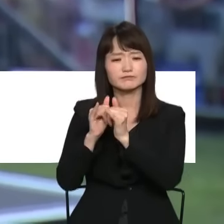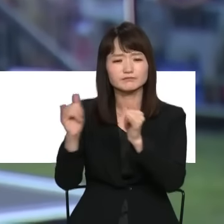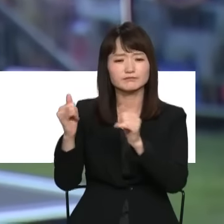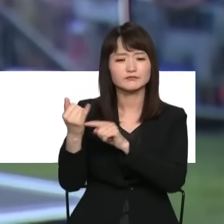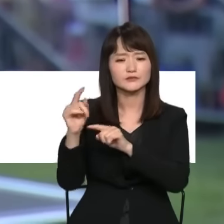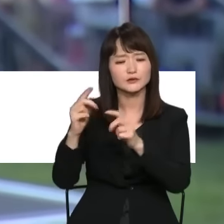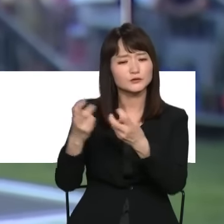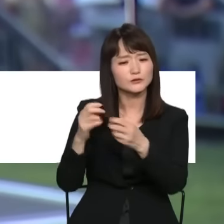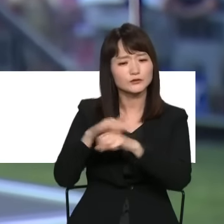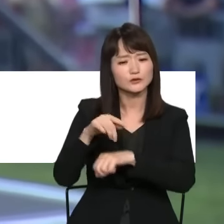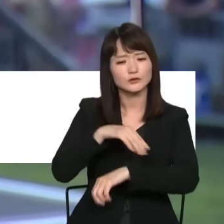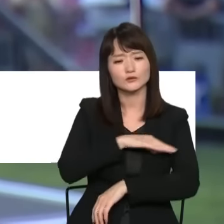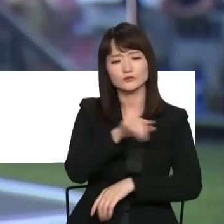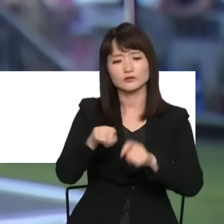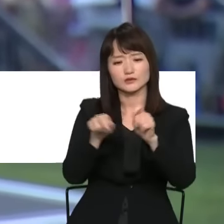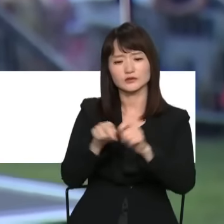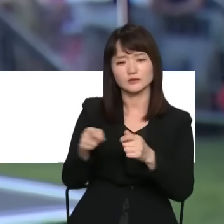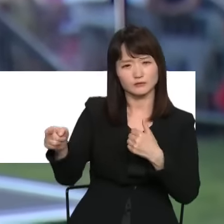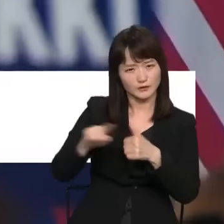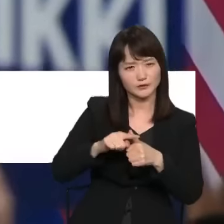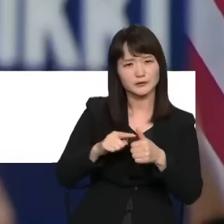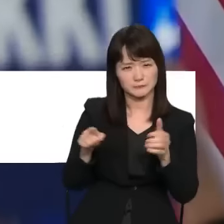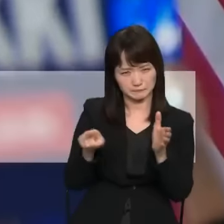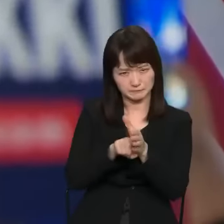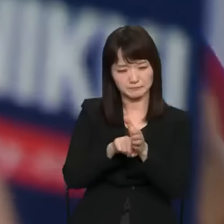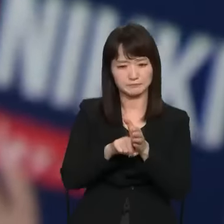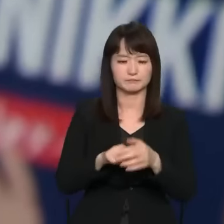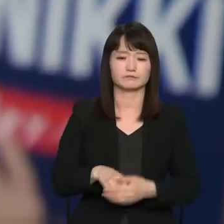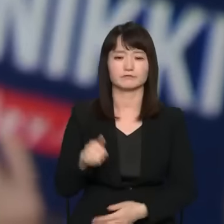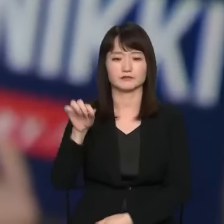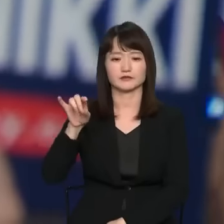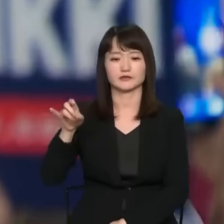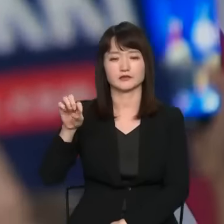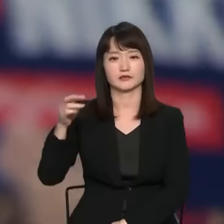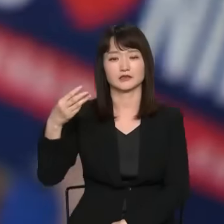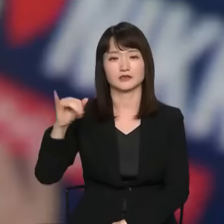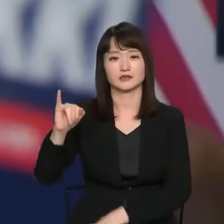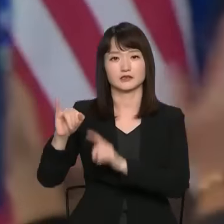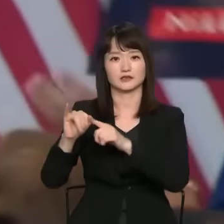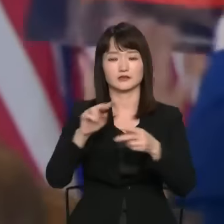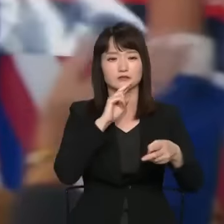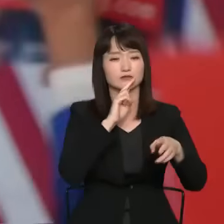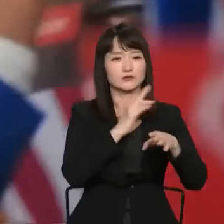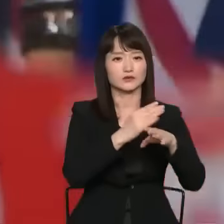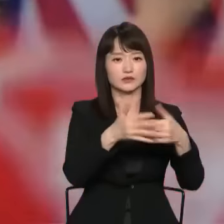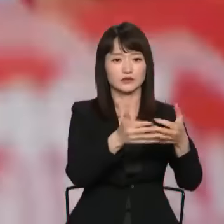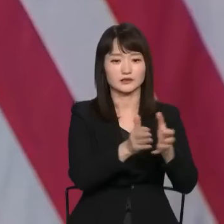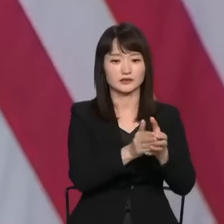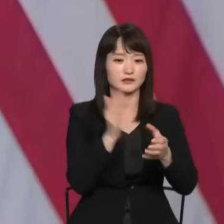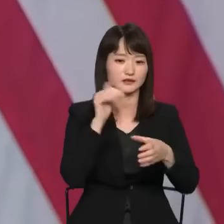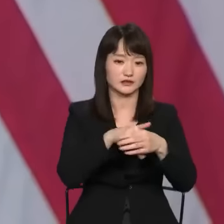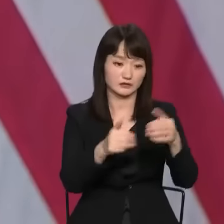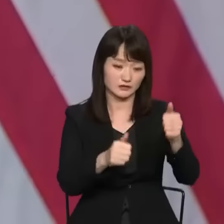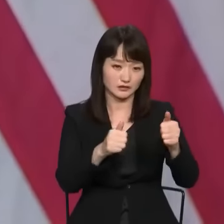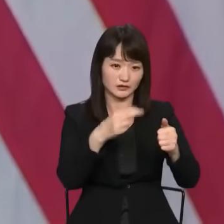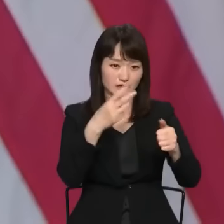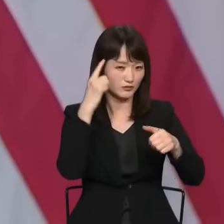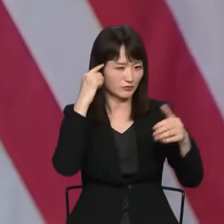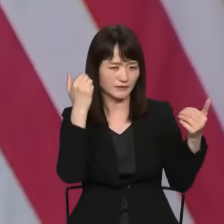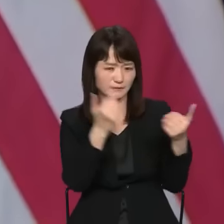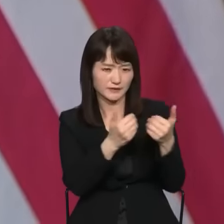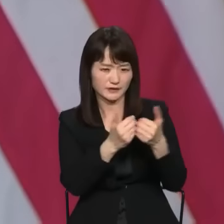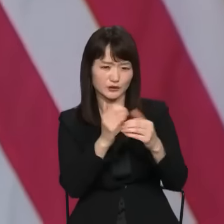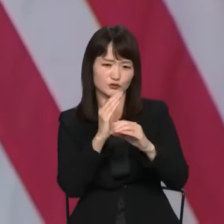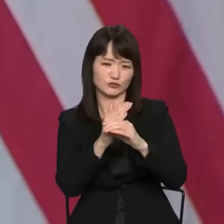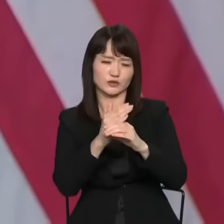sure she's going to be on our team in some form. 헤일리는 공화당 대선 경선에서 반 트럼프 세력의 구심점